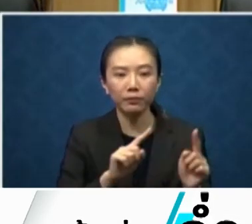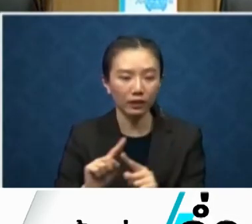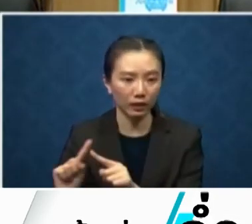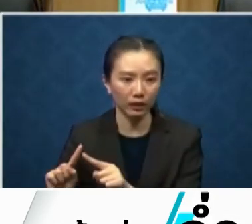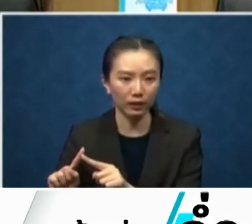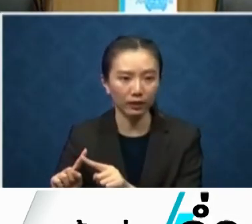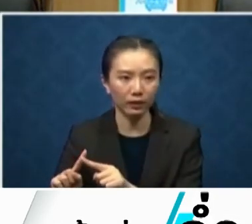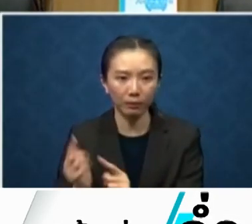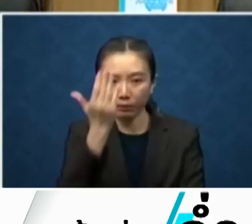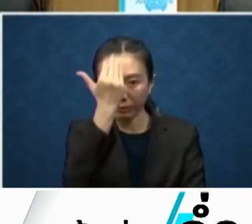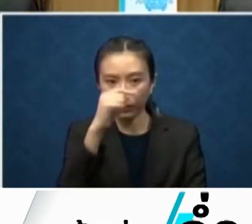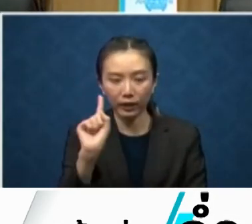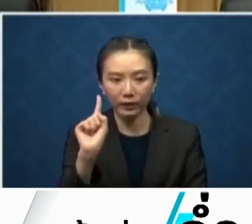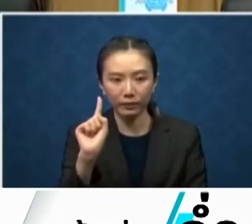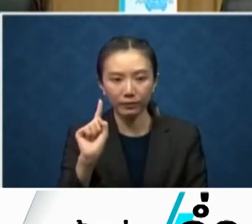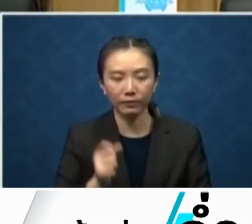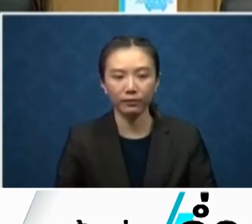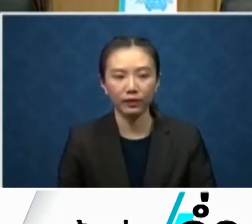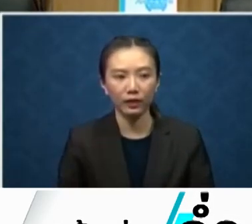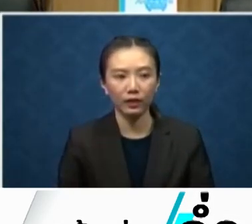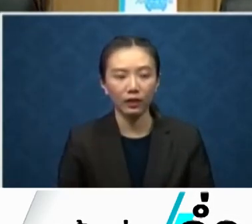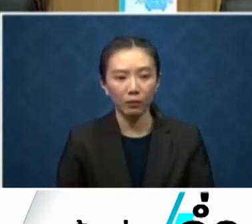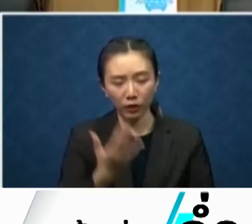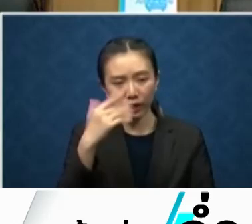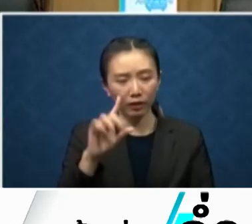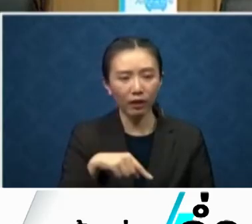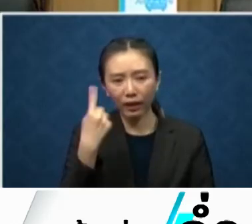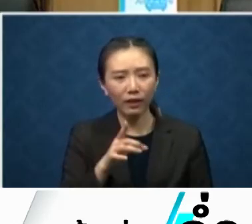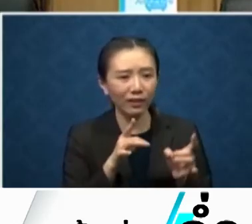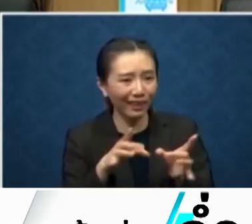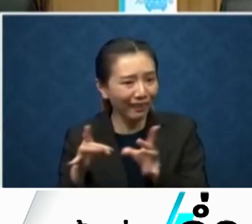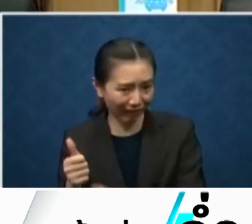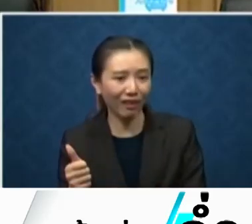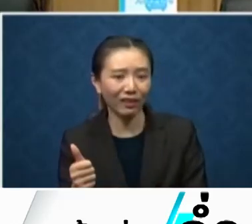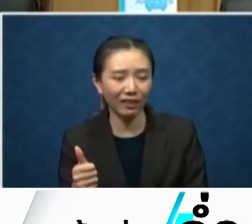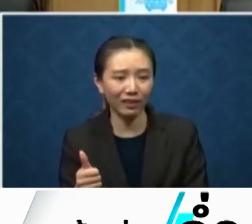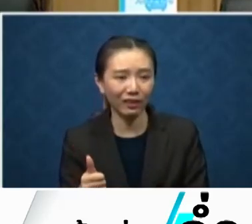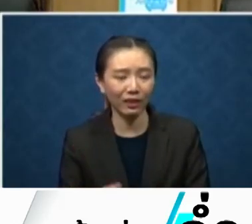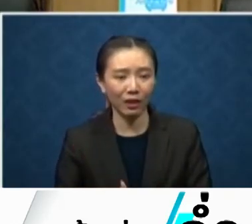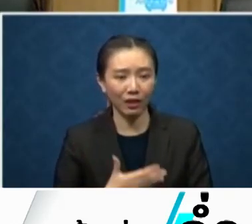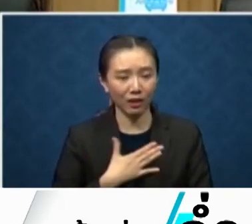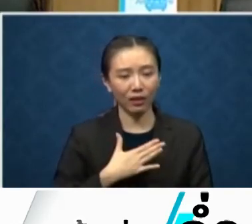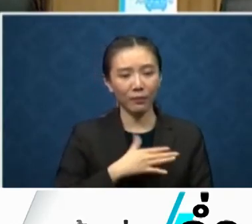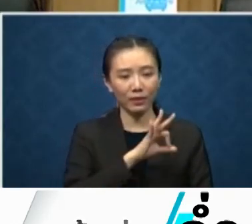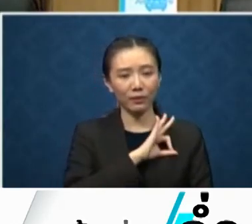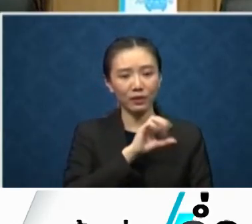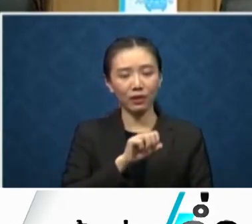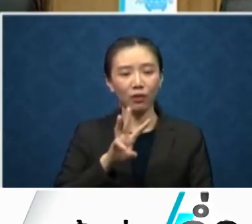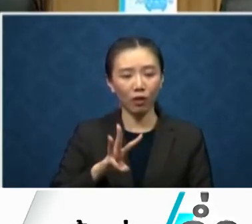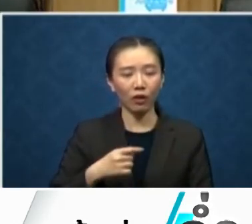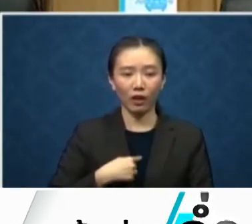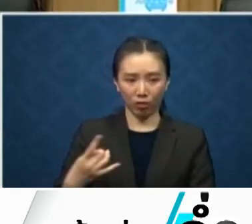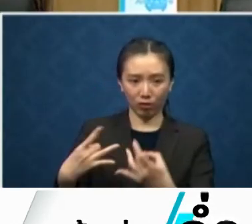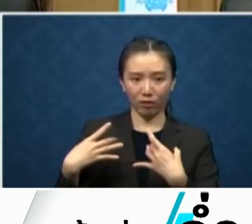นะครับเนื่องจากไม่งั้นใครก็แกล้งกันได้สิครับผมเป็นสมาชิกวุฒิสภายังเจออย่าง